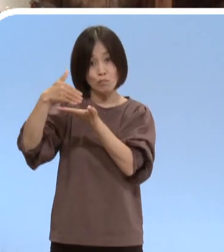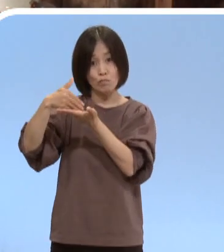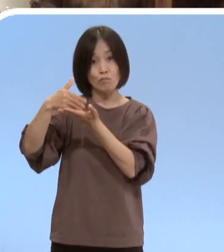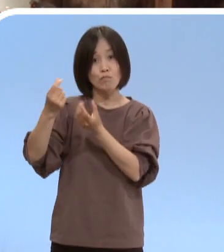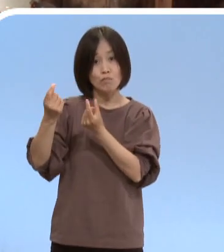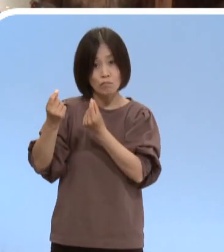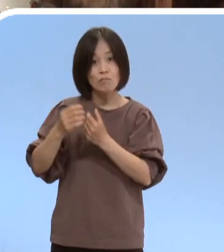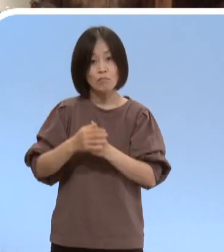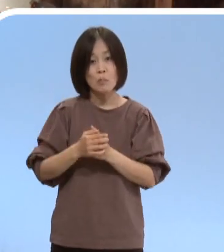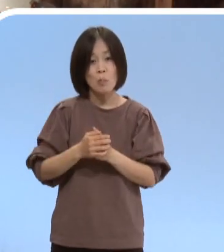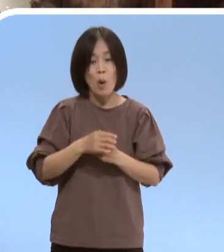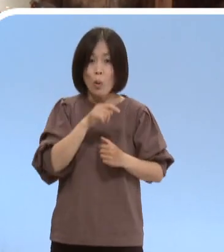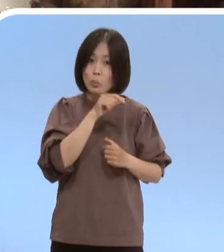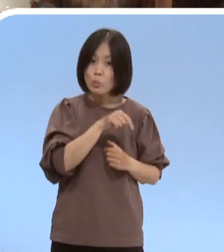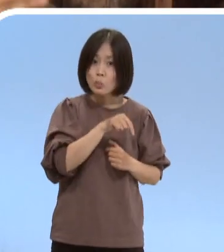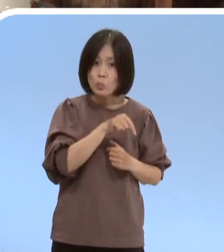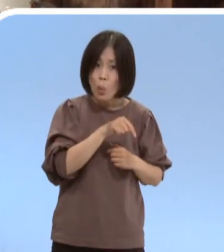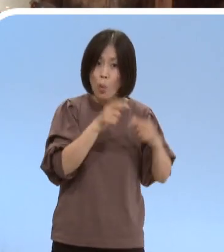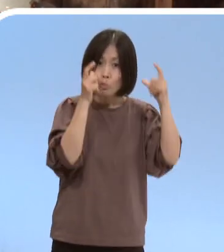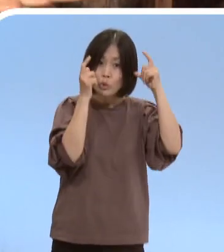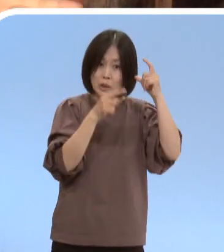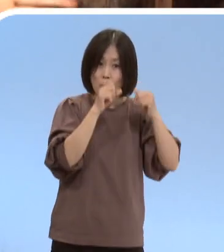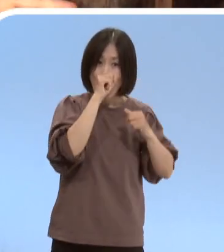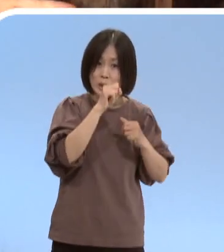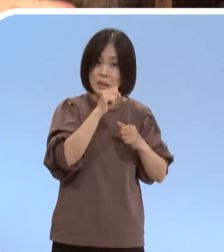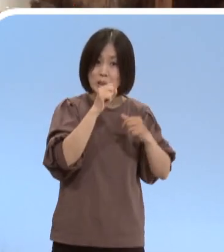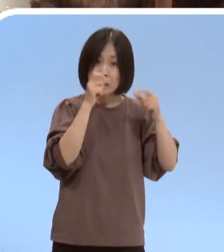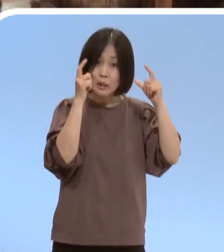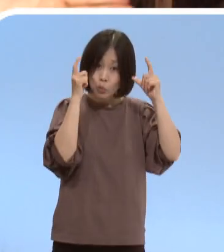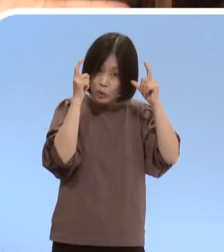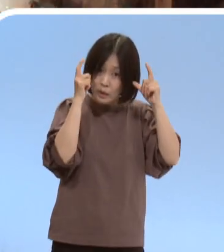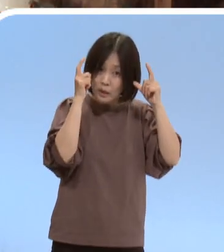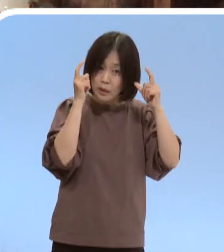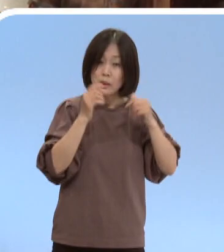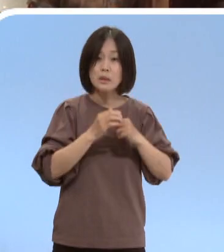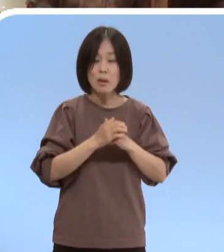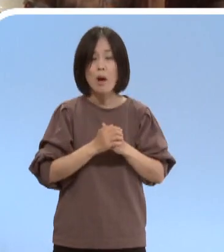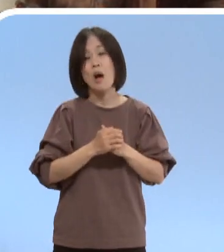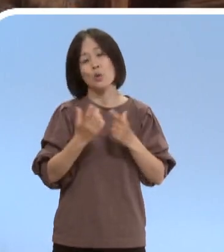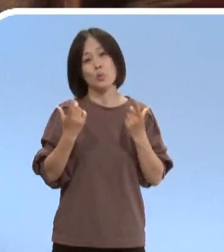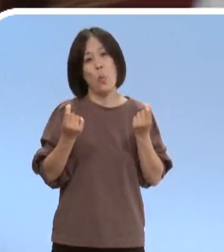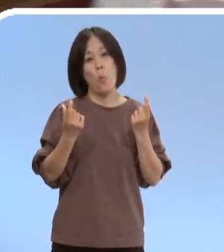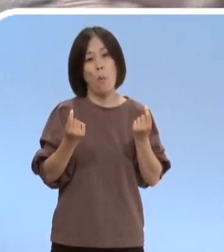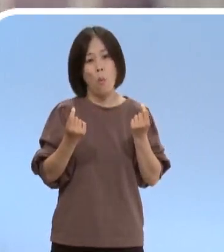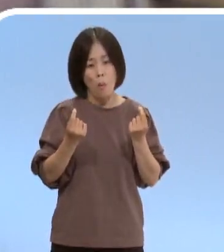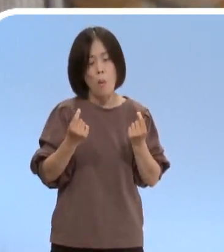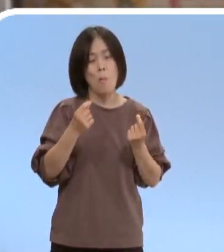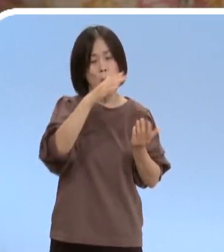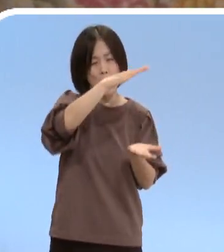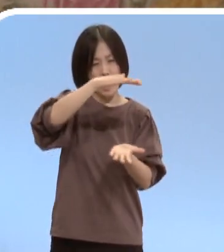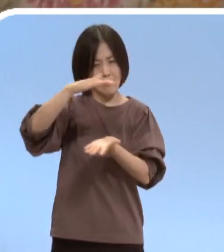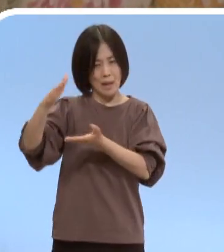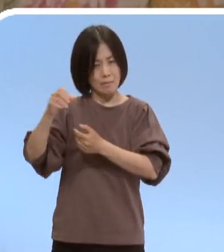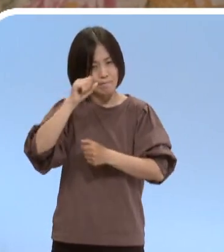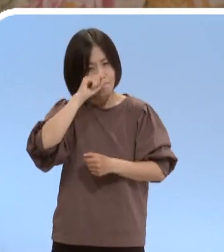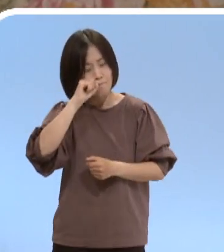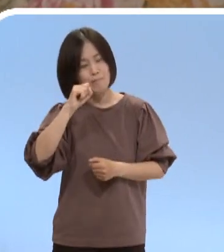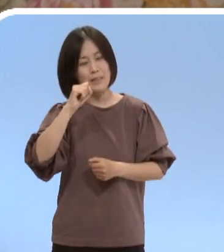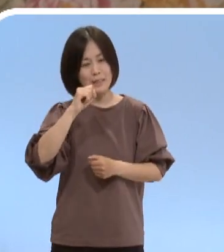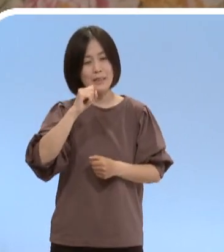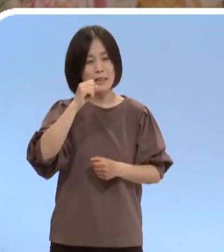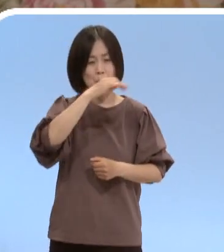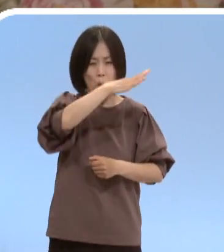さんおっしゃってたみたいですけど、うん、そう、その田尻号もいい牛だって初め思ってらっしゃったんですか？ そう、あの形も良